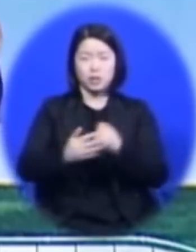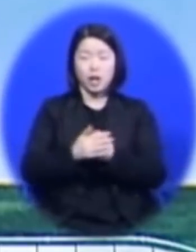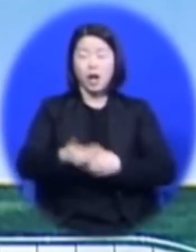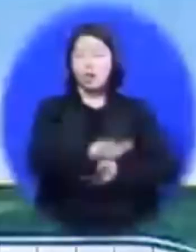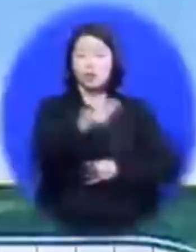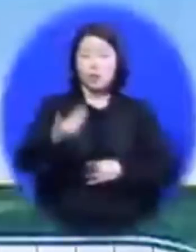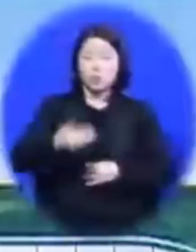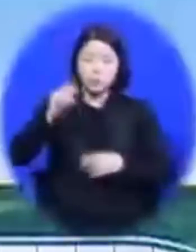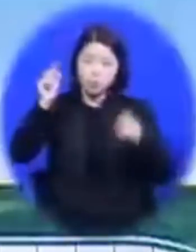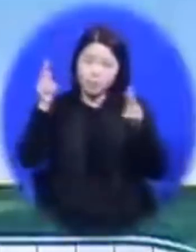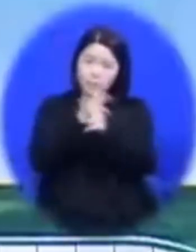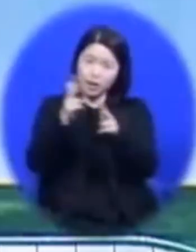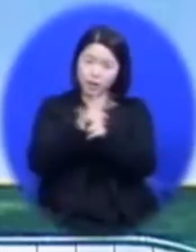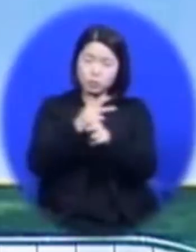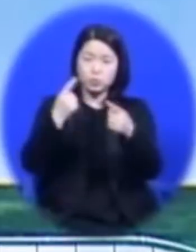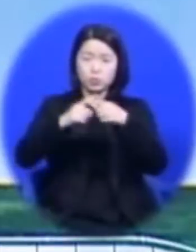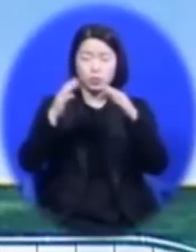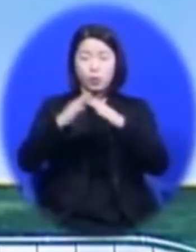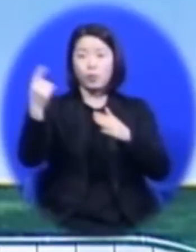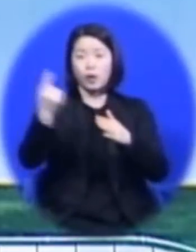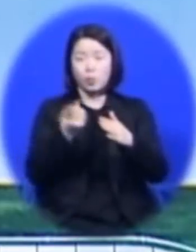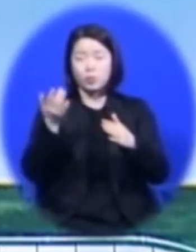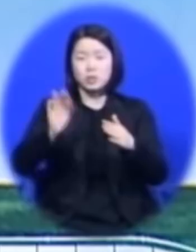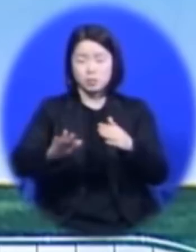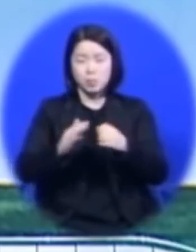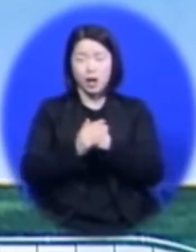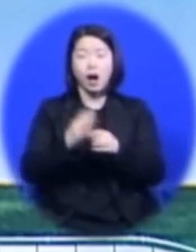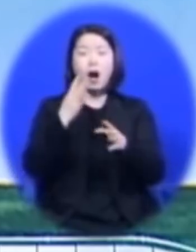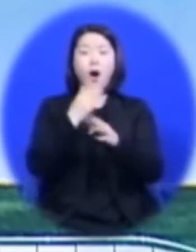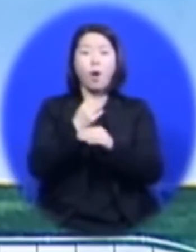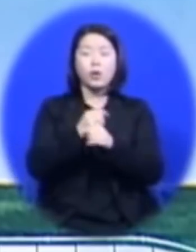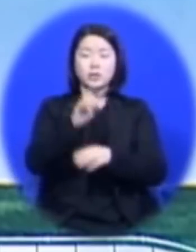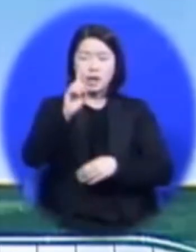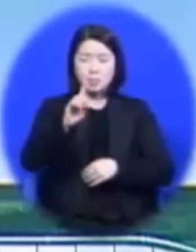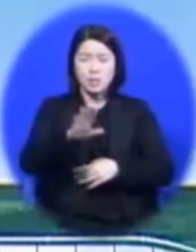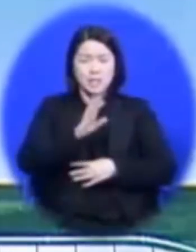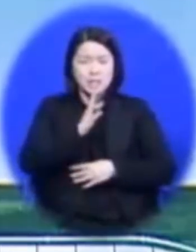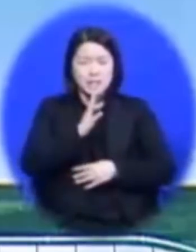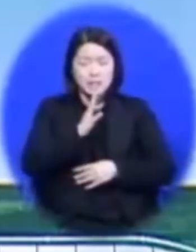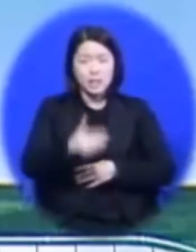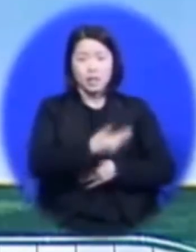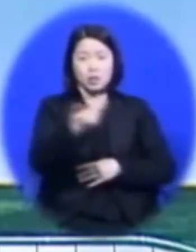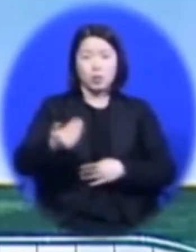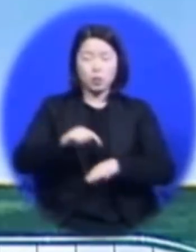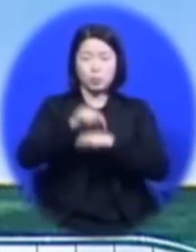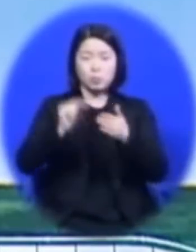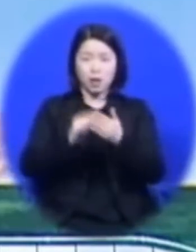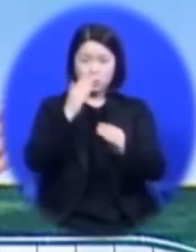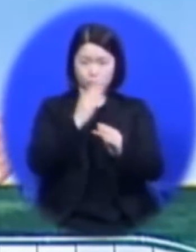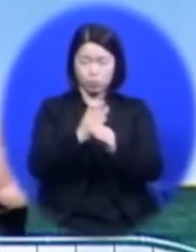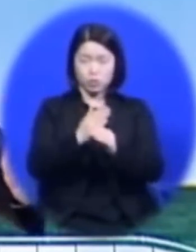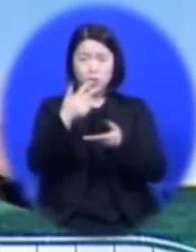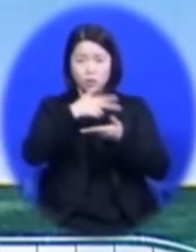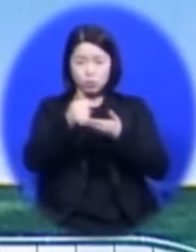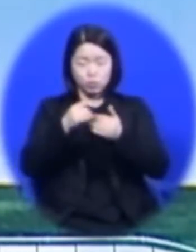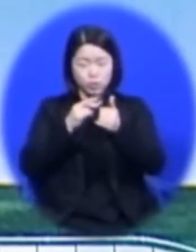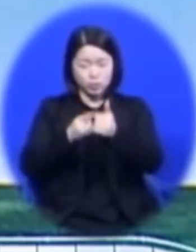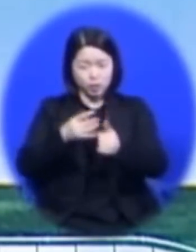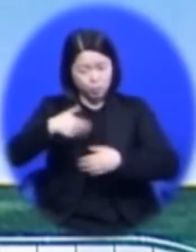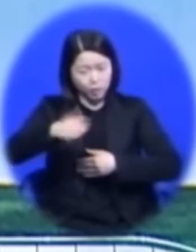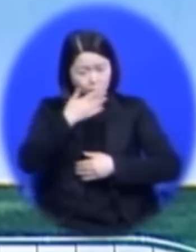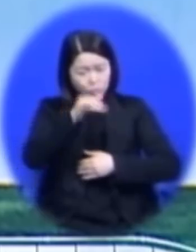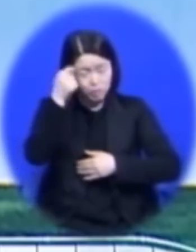여러분은 매 좀 모아서 교회로 옷이지만 언제 한번 진짜 여러분의 마음의 중심이 주님께로 갈 수